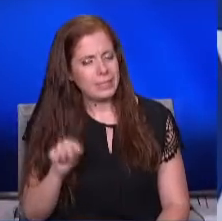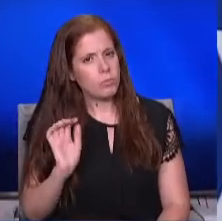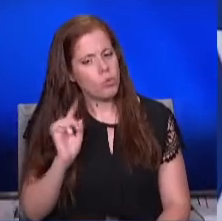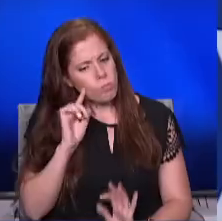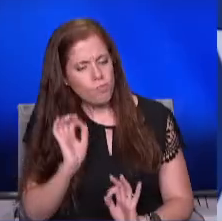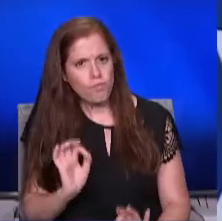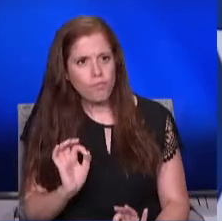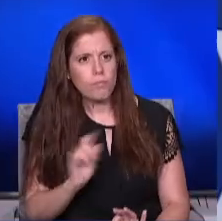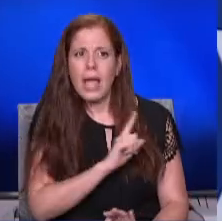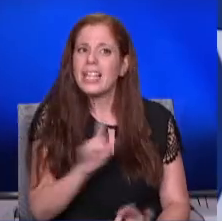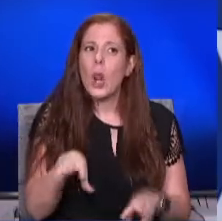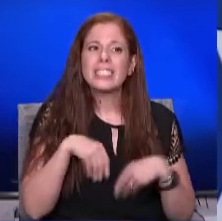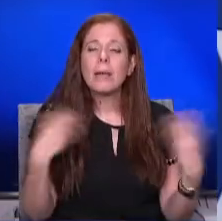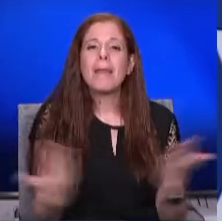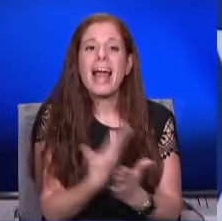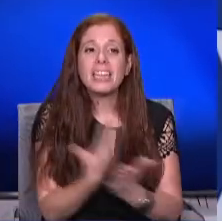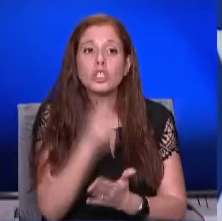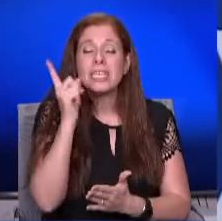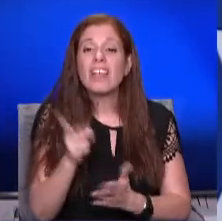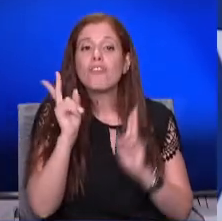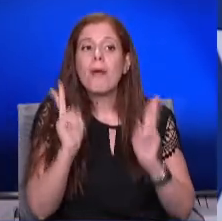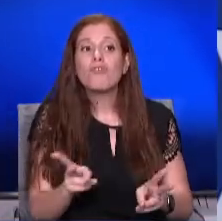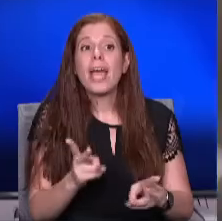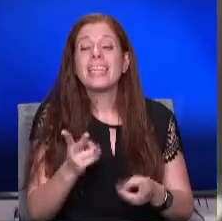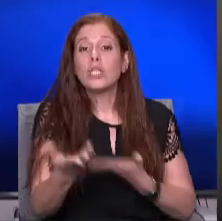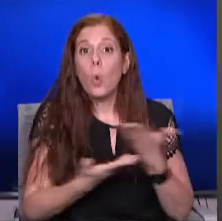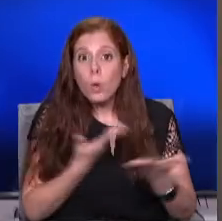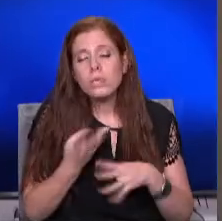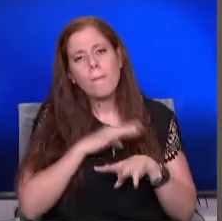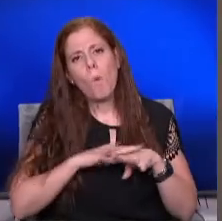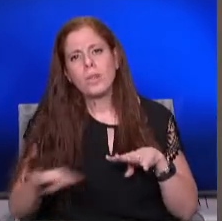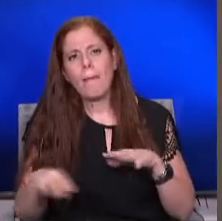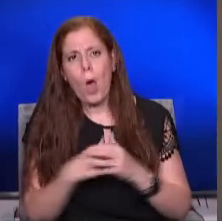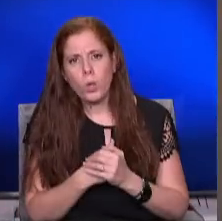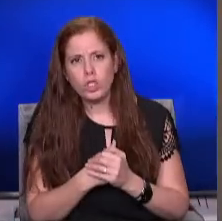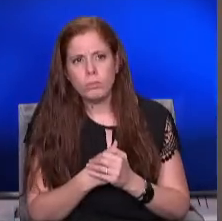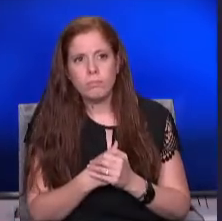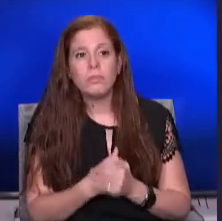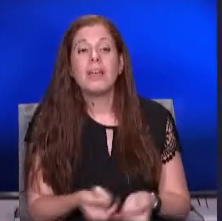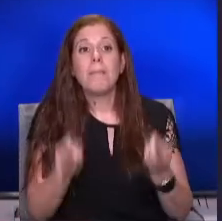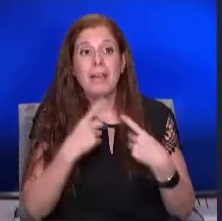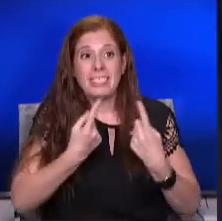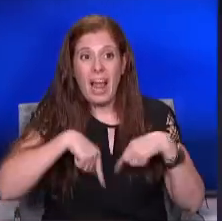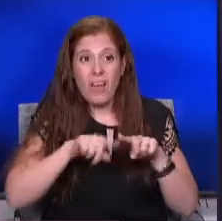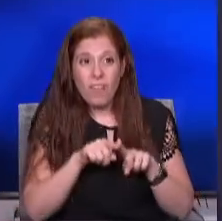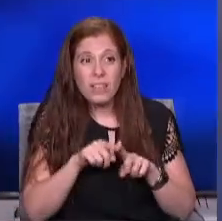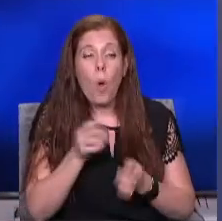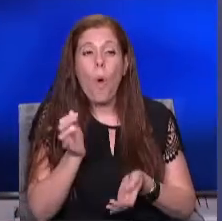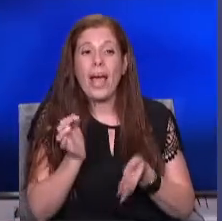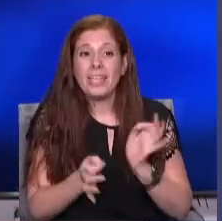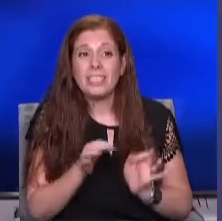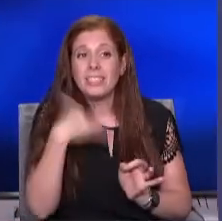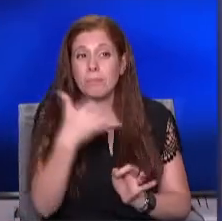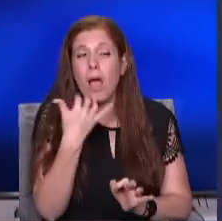לא אחדש את הצו המאפשר את השירות הזה בעוד 4 חודשים. בחזרה לוועדה, עורכת הדין של הסוהרות סיפרה כי האסיר הביטחוני